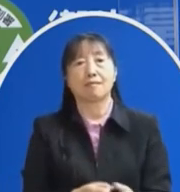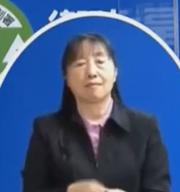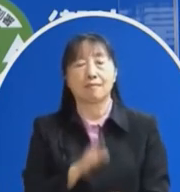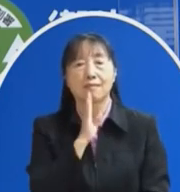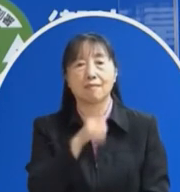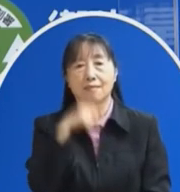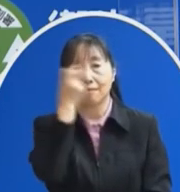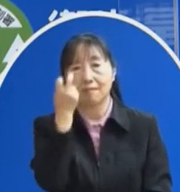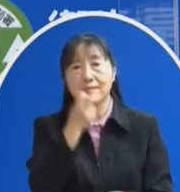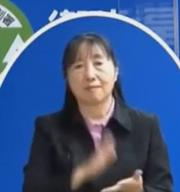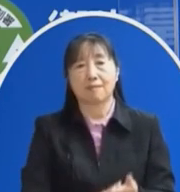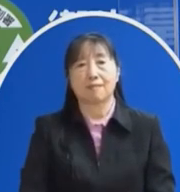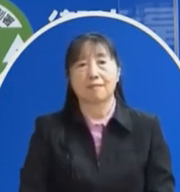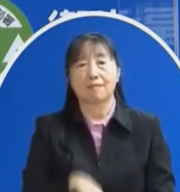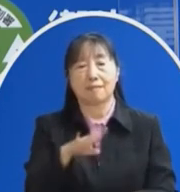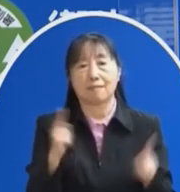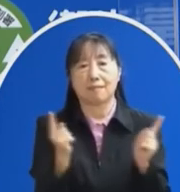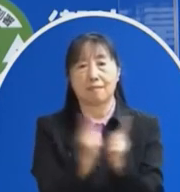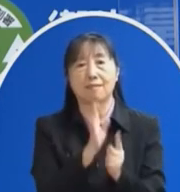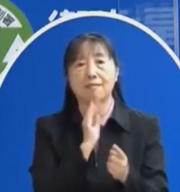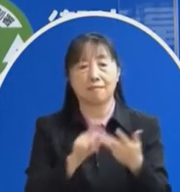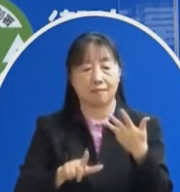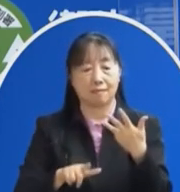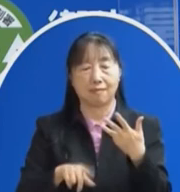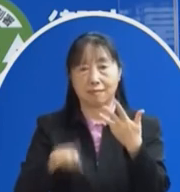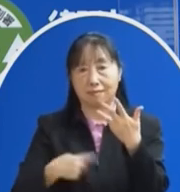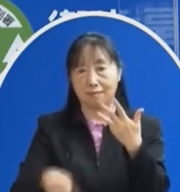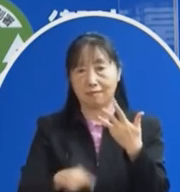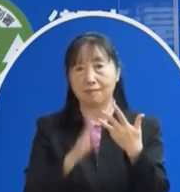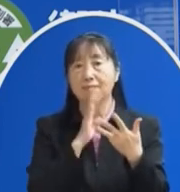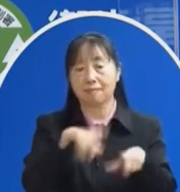确诊。已掌握个案接触者8人，包括